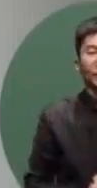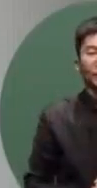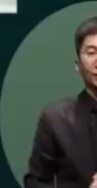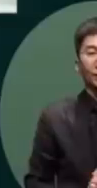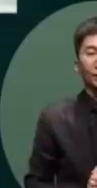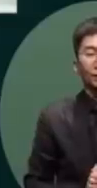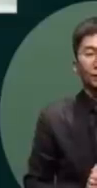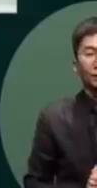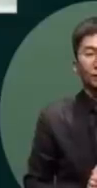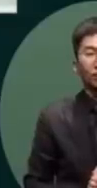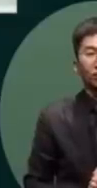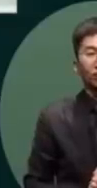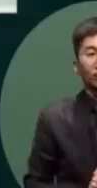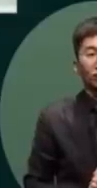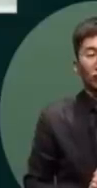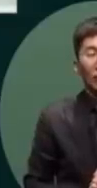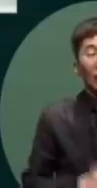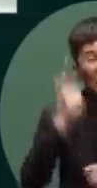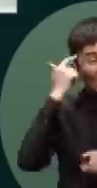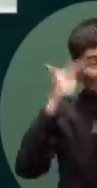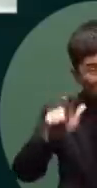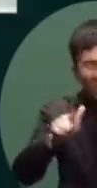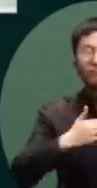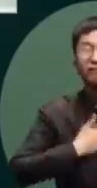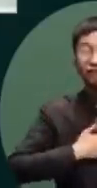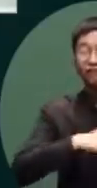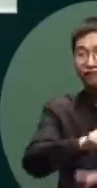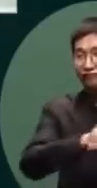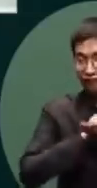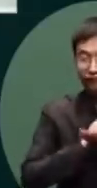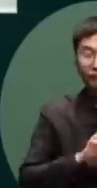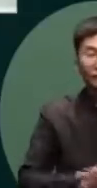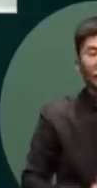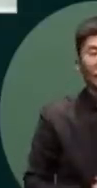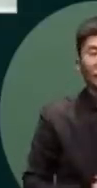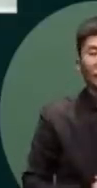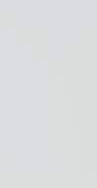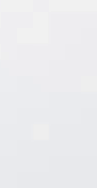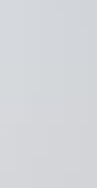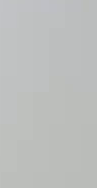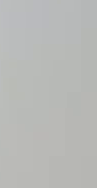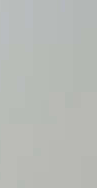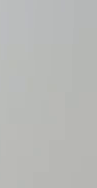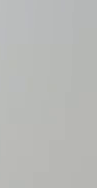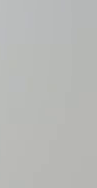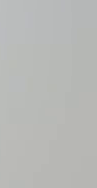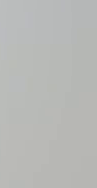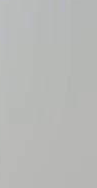아, 의견이 없다. 사실은 반대하시는 네. 것으로 저는 생각할 네. 수밖에 없네요.